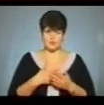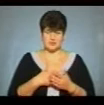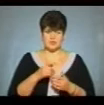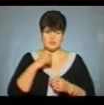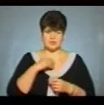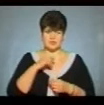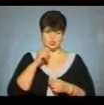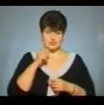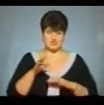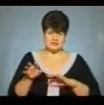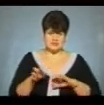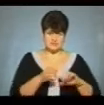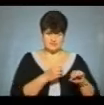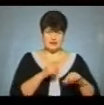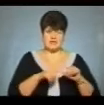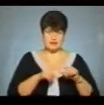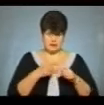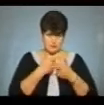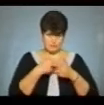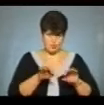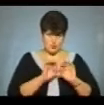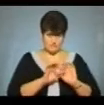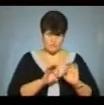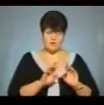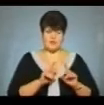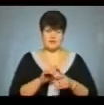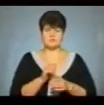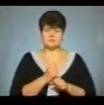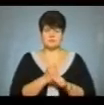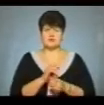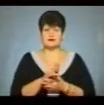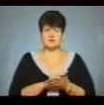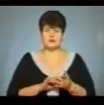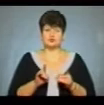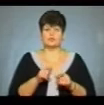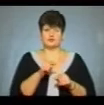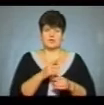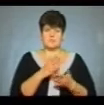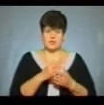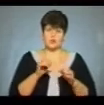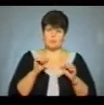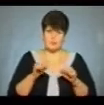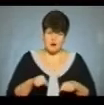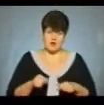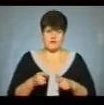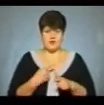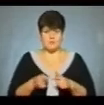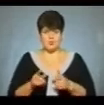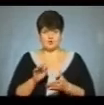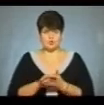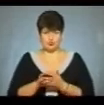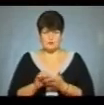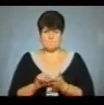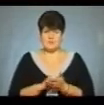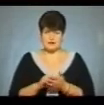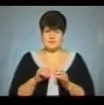України вивезли. Рідні поінформовані, як діяти далі, що вони мають право або ознайомлюватись з